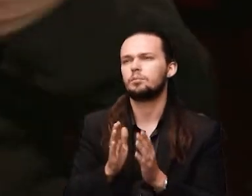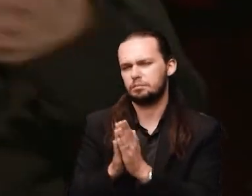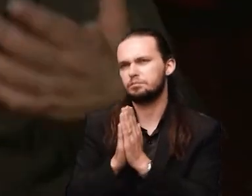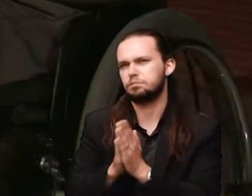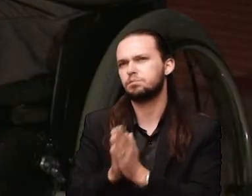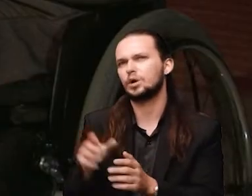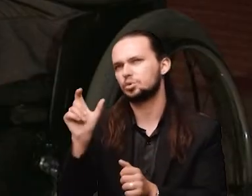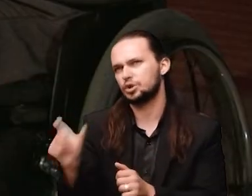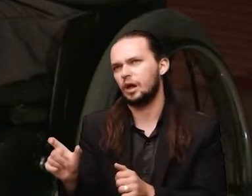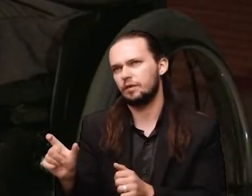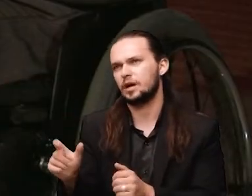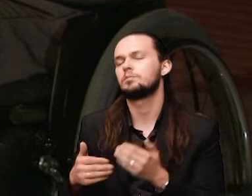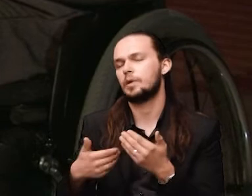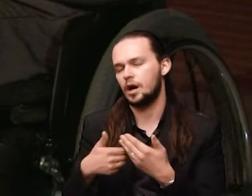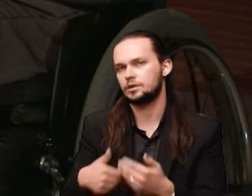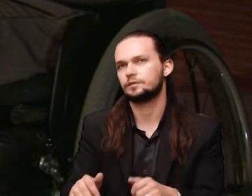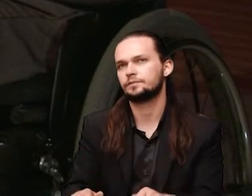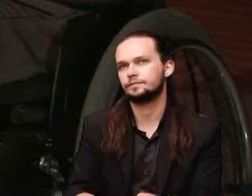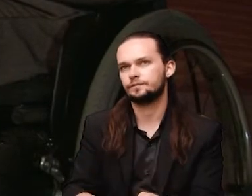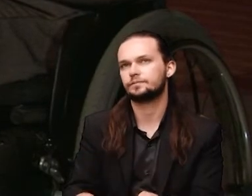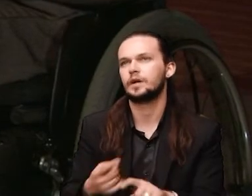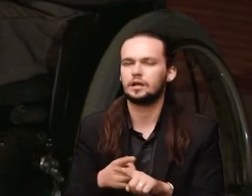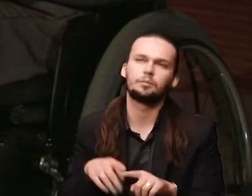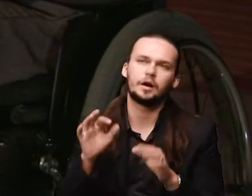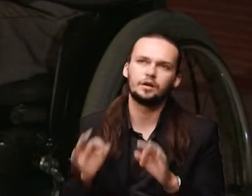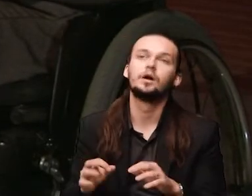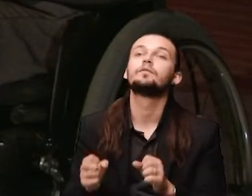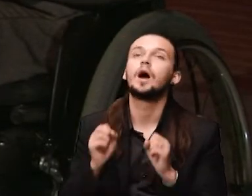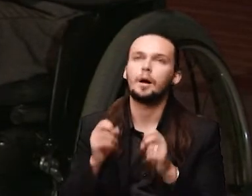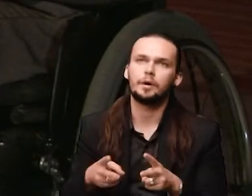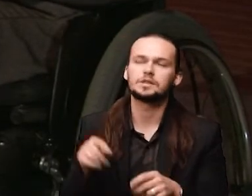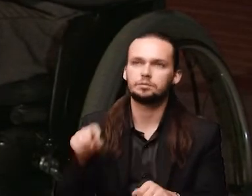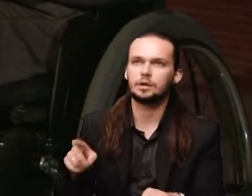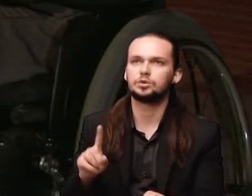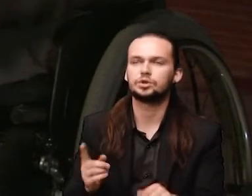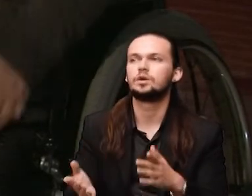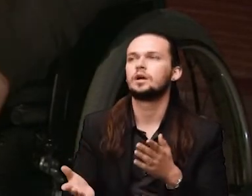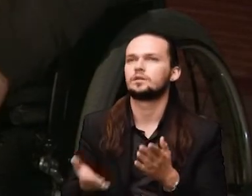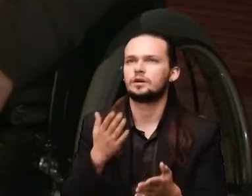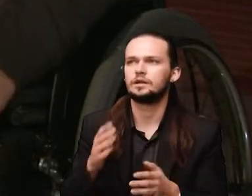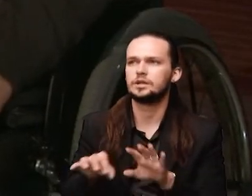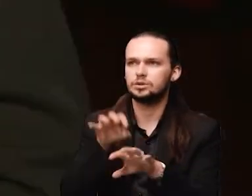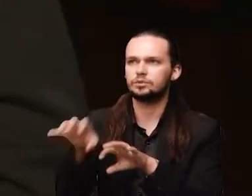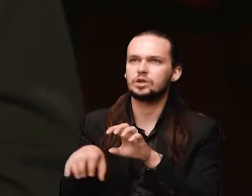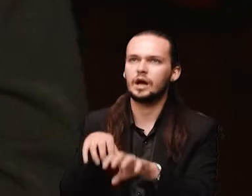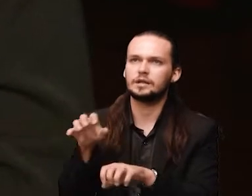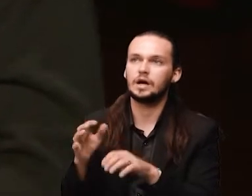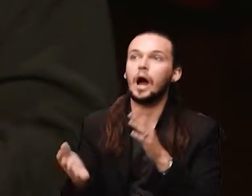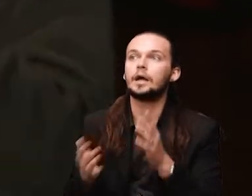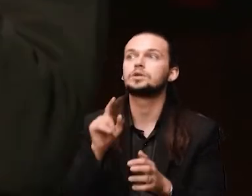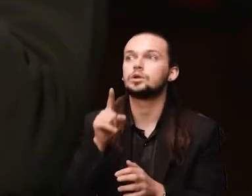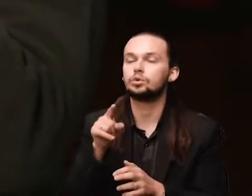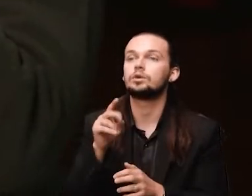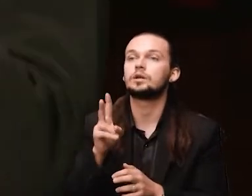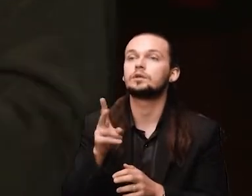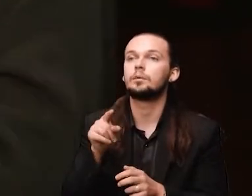то есть я прошу кого-то остановиться, объясняю, кто-то как. Кто-то поддерживает. Обязательно, да, потому что все равно опасно, я считаю, потому что если вот он спускается на эскалатор, а